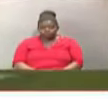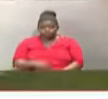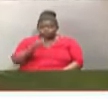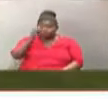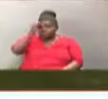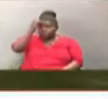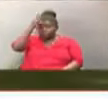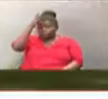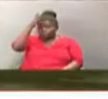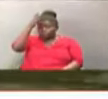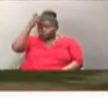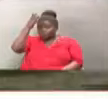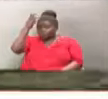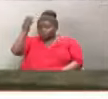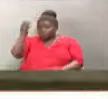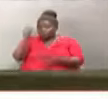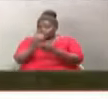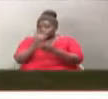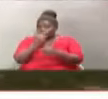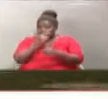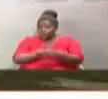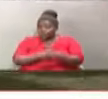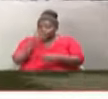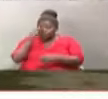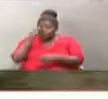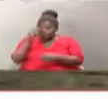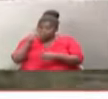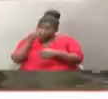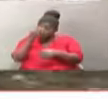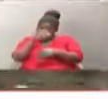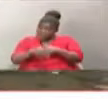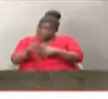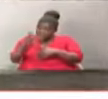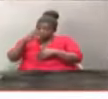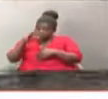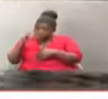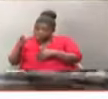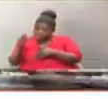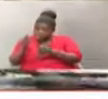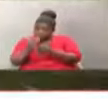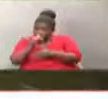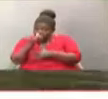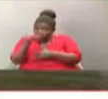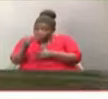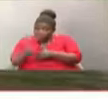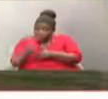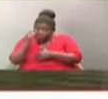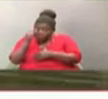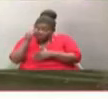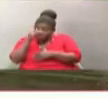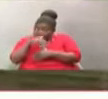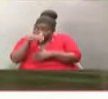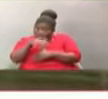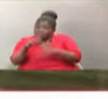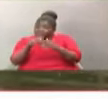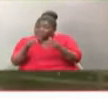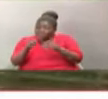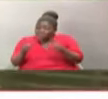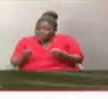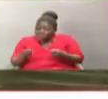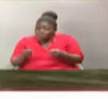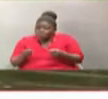Ekyewuunyisa kwe kubanga bwe yeebaka omutwe gutunuza ku nnyanja anti buli omu abaako amatwale ge nga singa